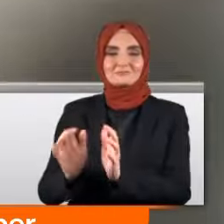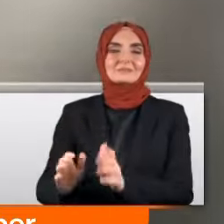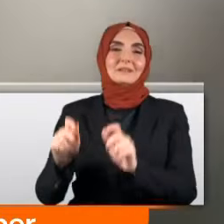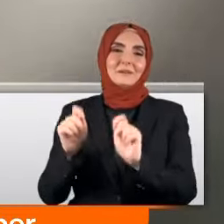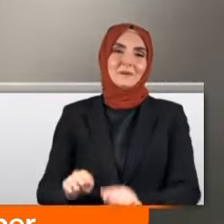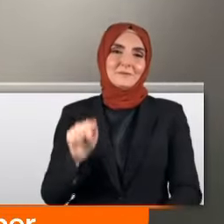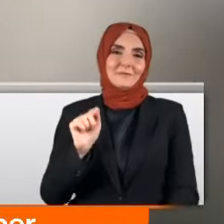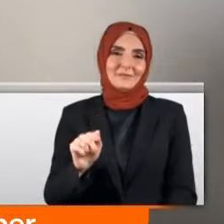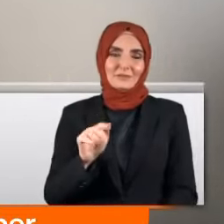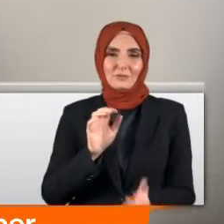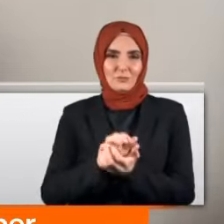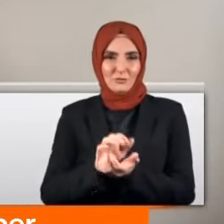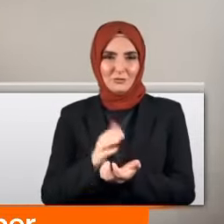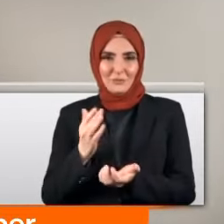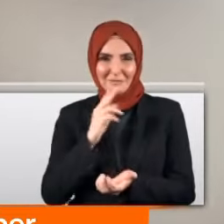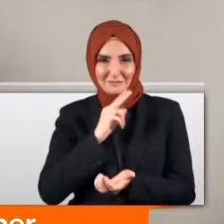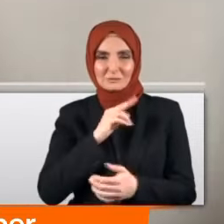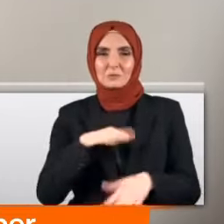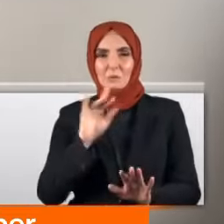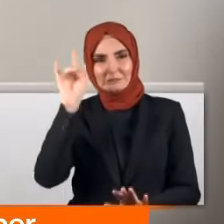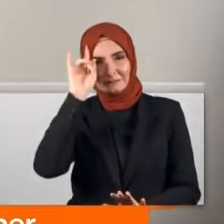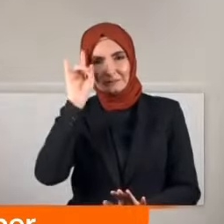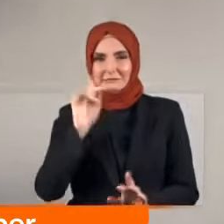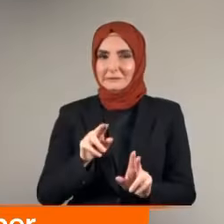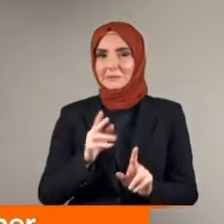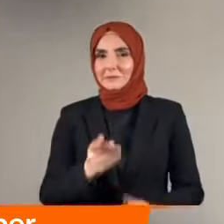uzak, hatta biraz kıskanır gibiydi.